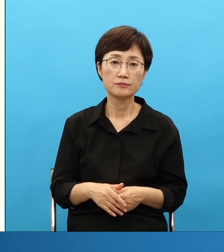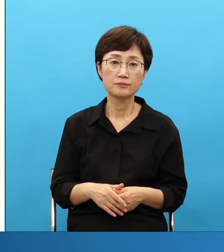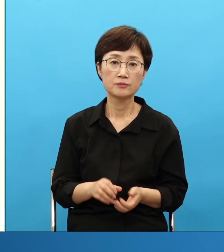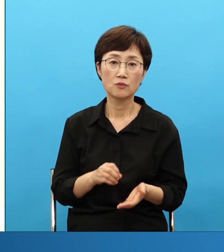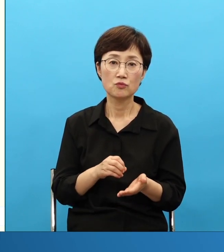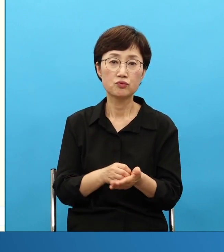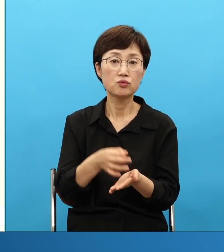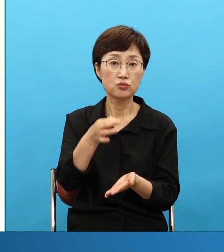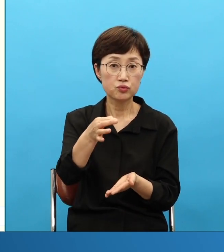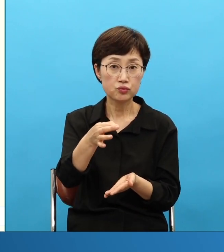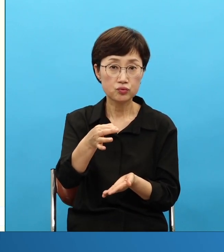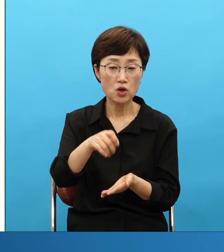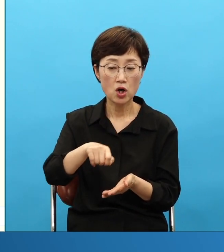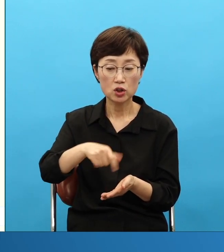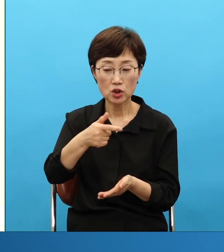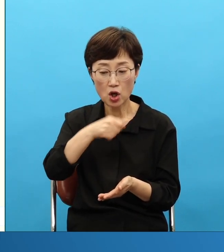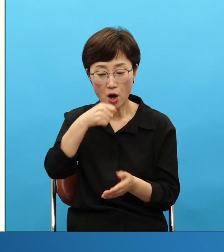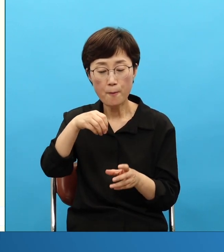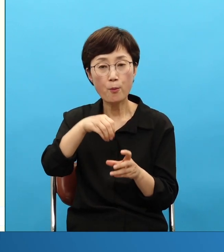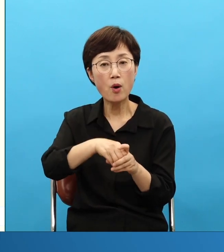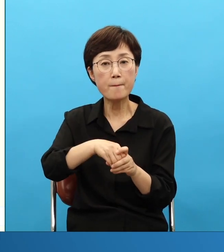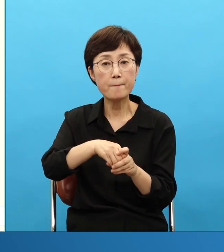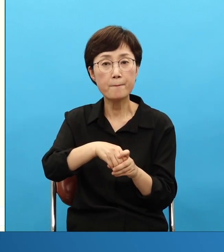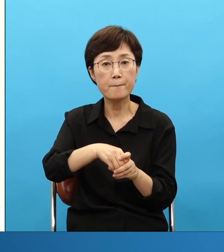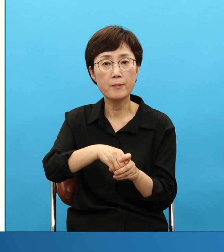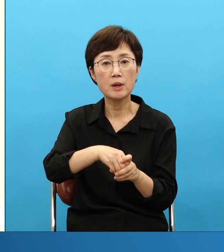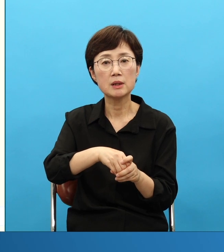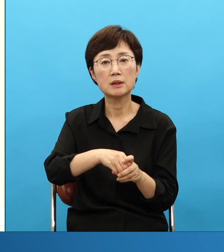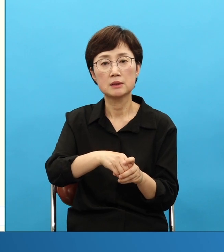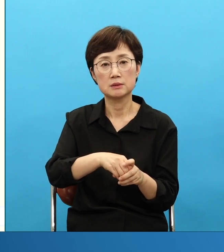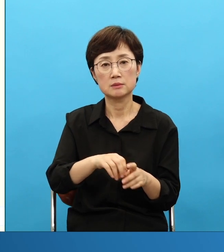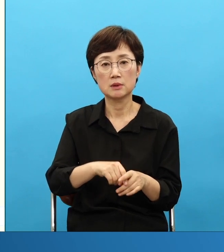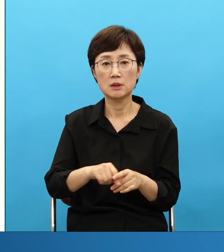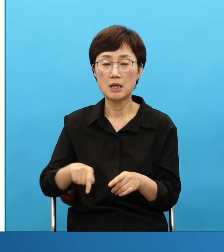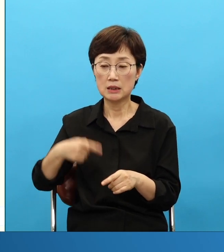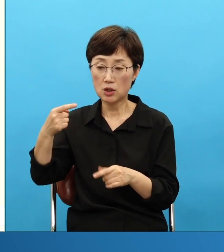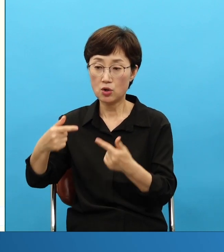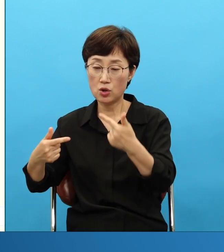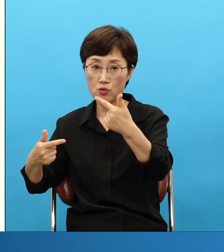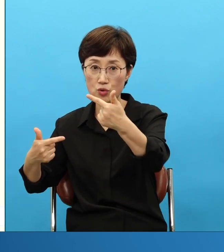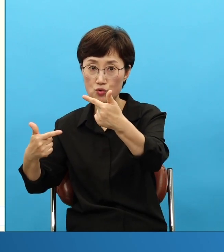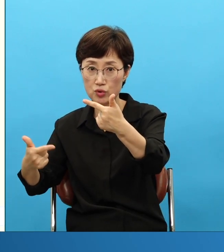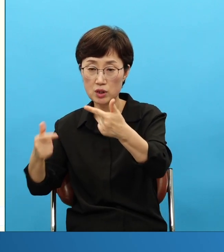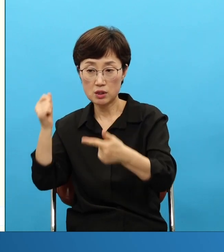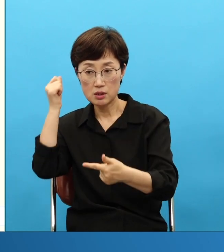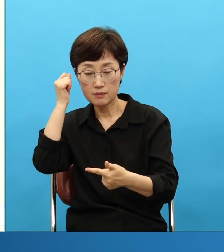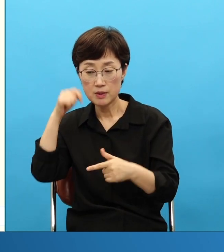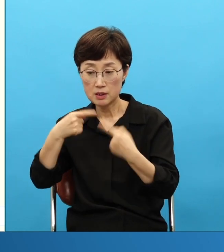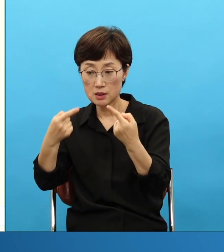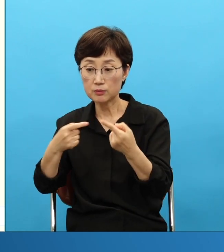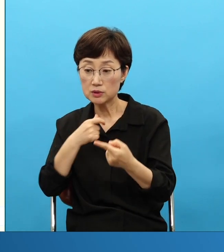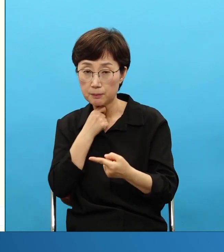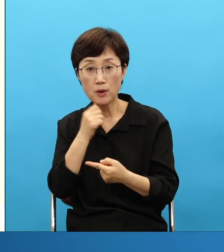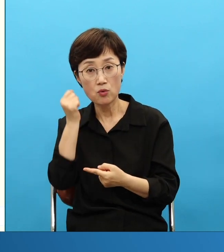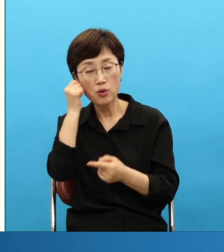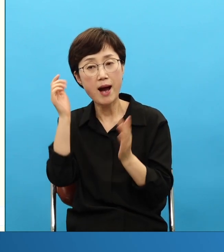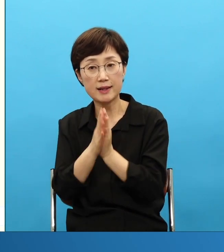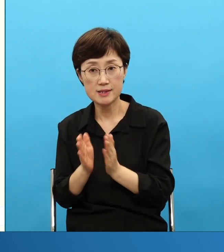등록 헌금에 석식이 포함되어 있으며 다음날 강습회 참석을 위해 필요한 숙박은 개인적으로 해결해야